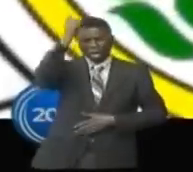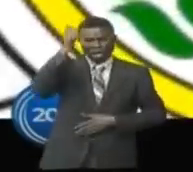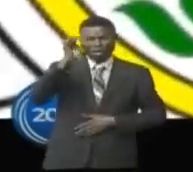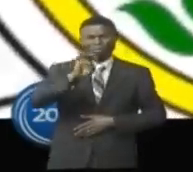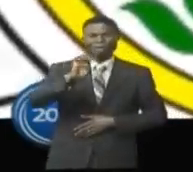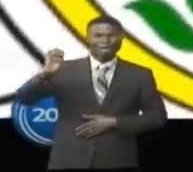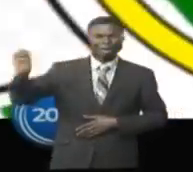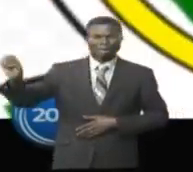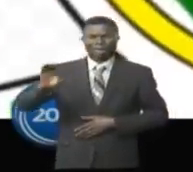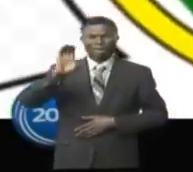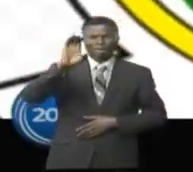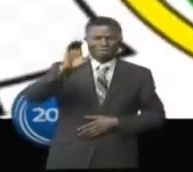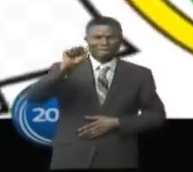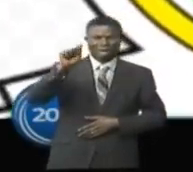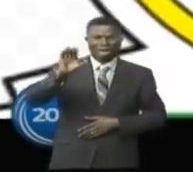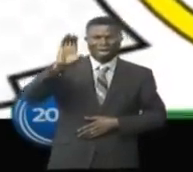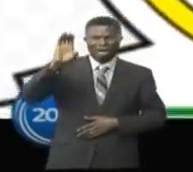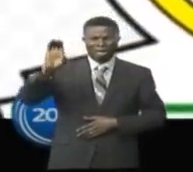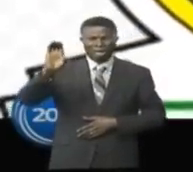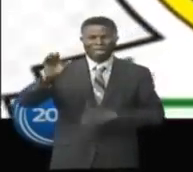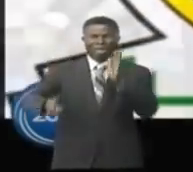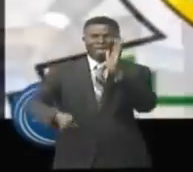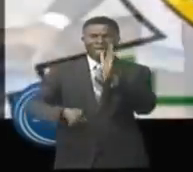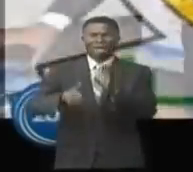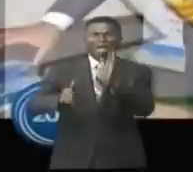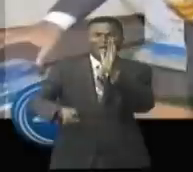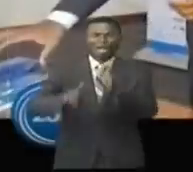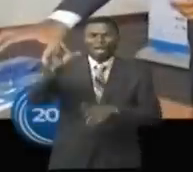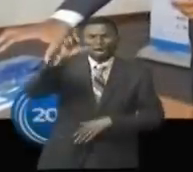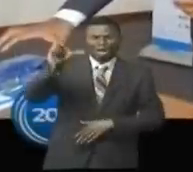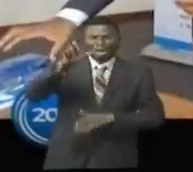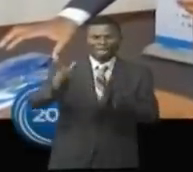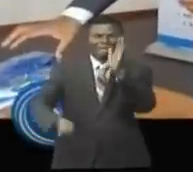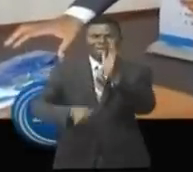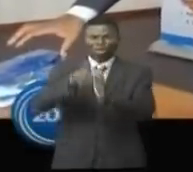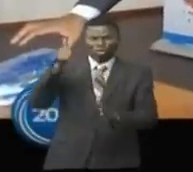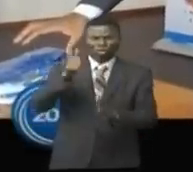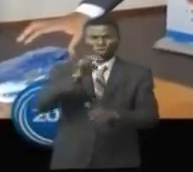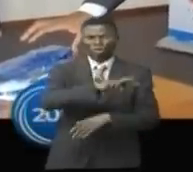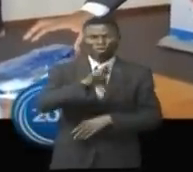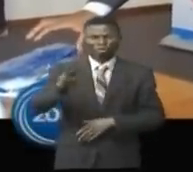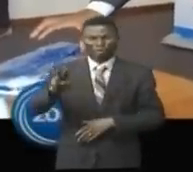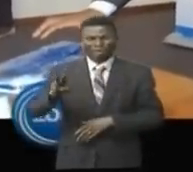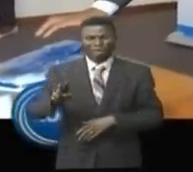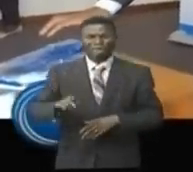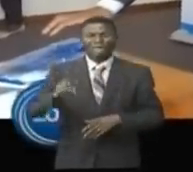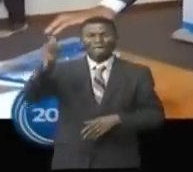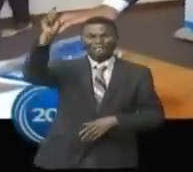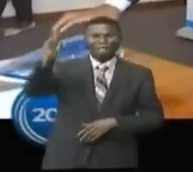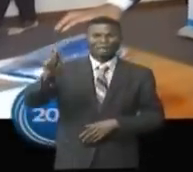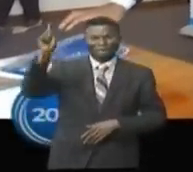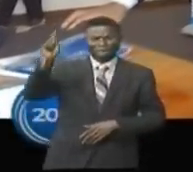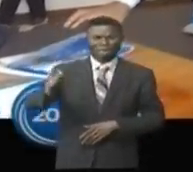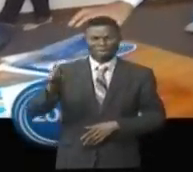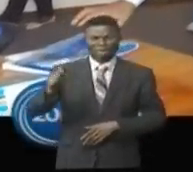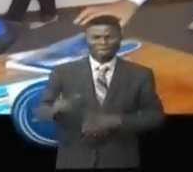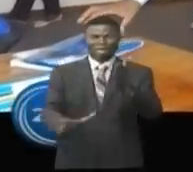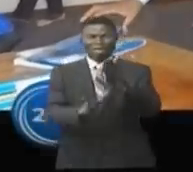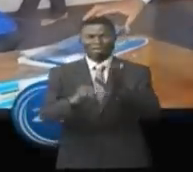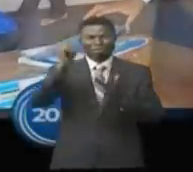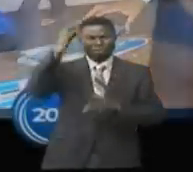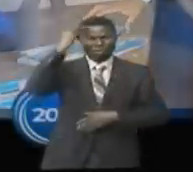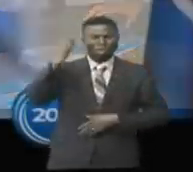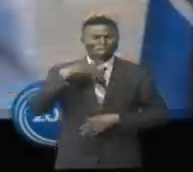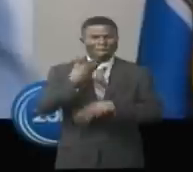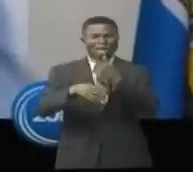l'Est, CAE, le lundi 11 juillet 2022 à Arusha, en Tanzanie, par le vice-premier ministre, ministre